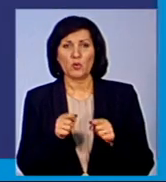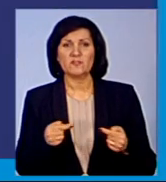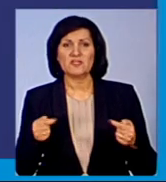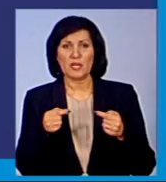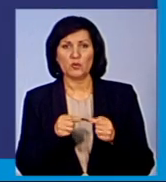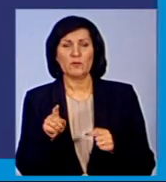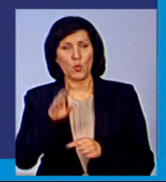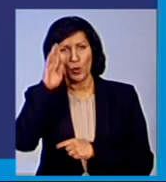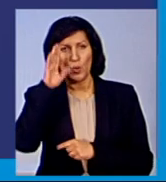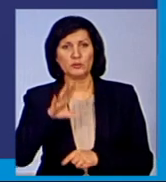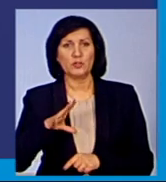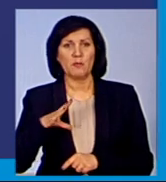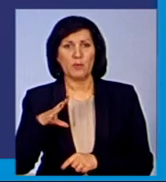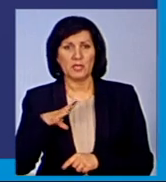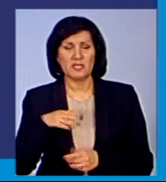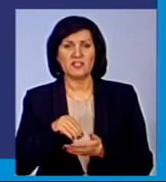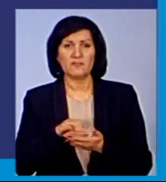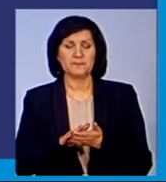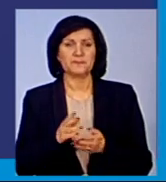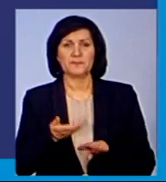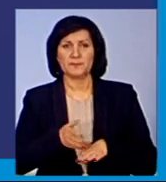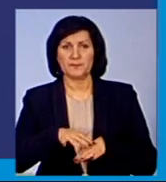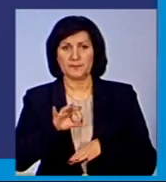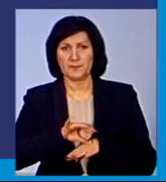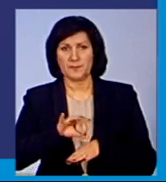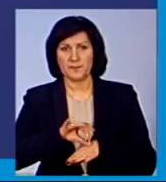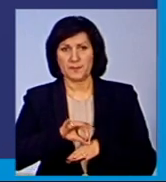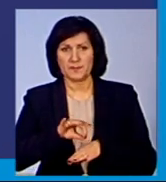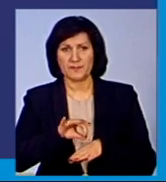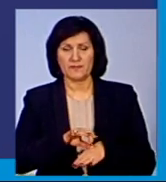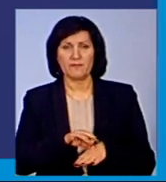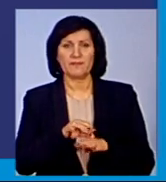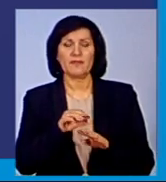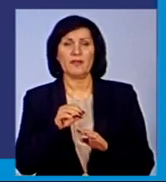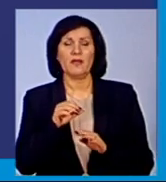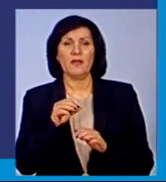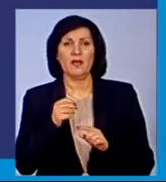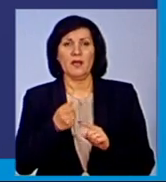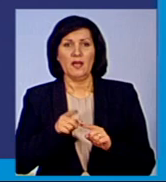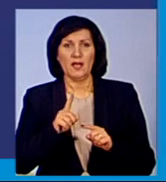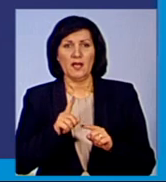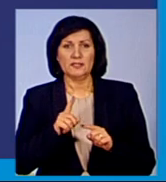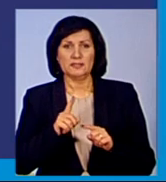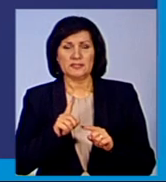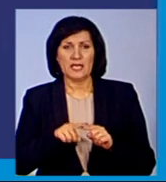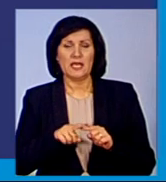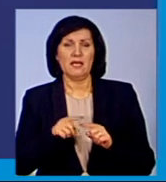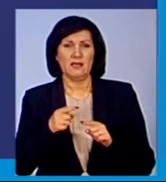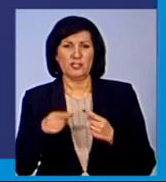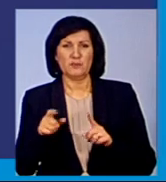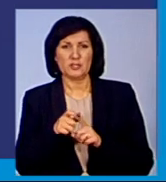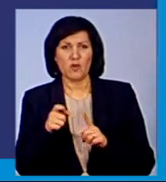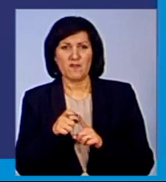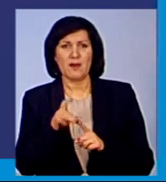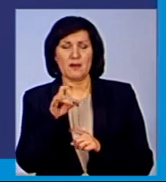у хлопчика було діагностовано тяжке захворювання, це злоякісна феррохроматозома третьої категорії. Іншими словами,